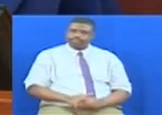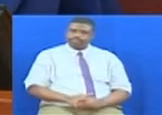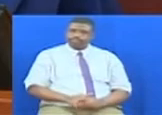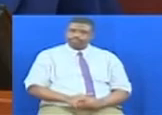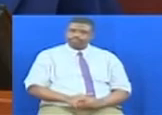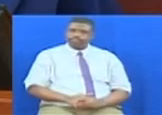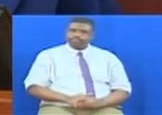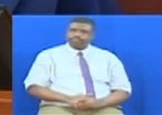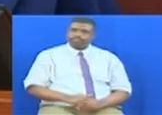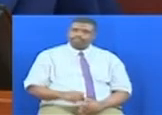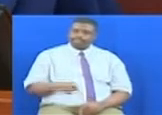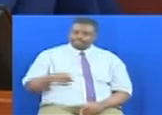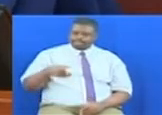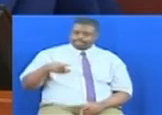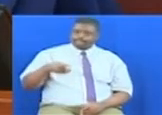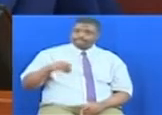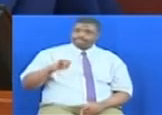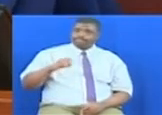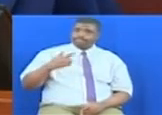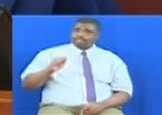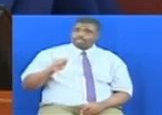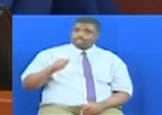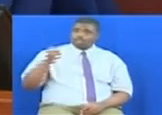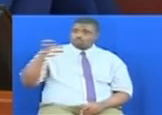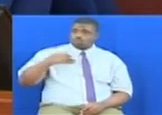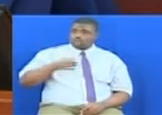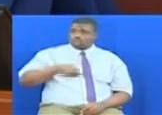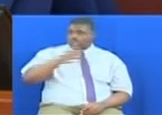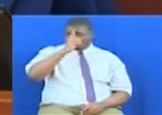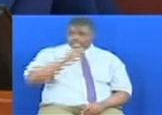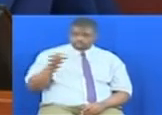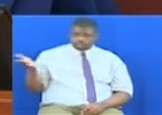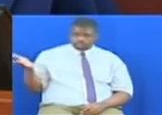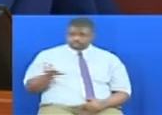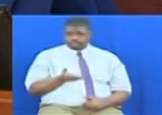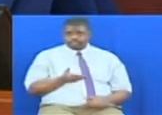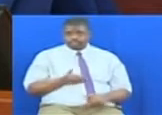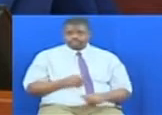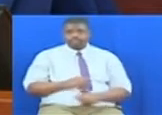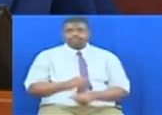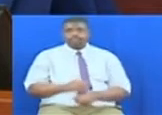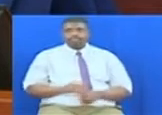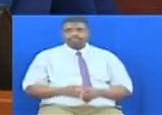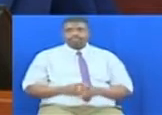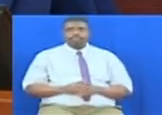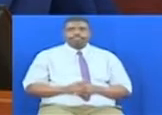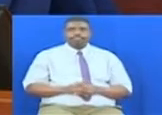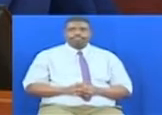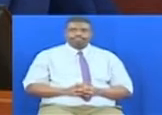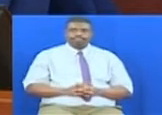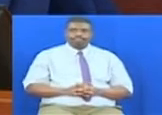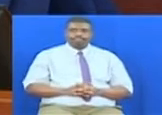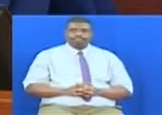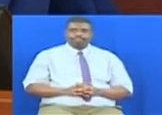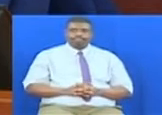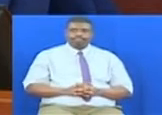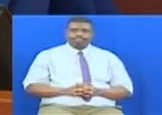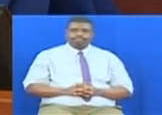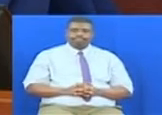Mheshimiwa Peter Lijualikali atafuatiwa na Mheshimiwa Emmanuel Papian, mbunge wa